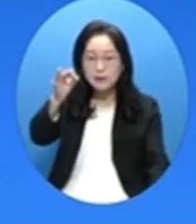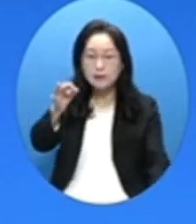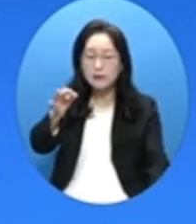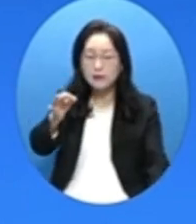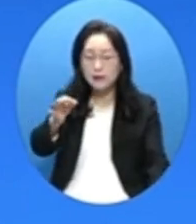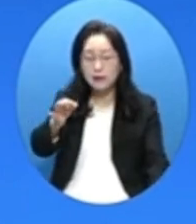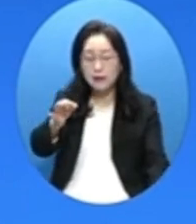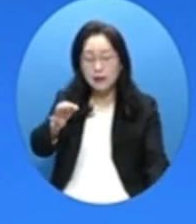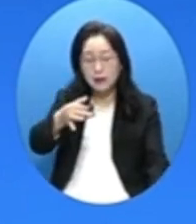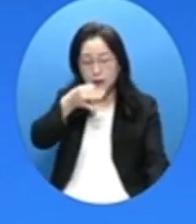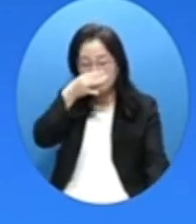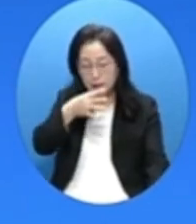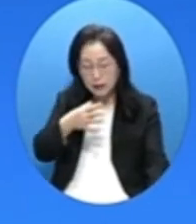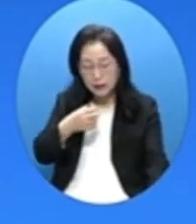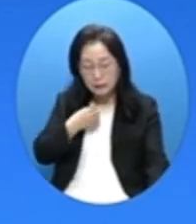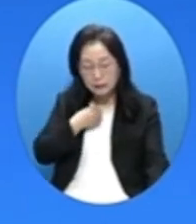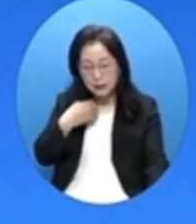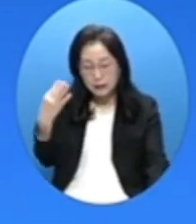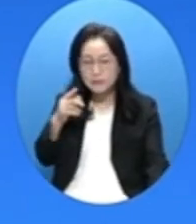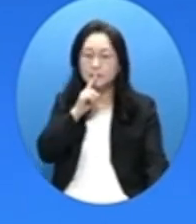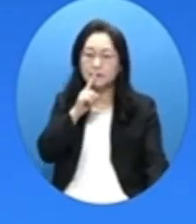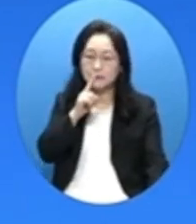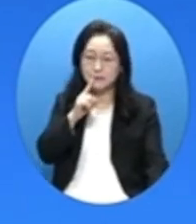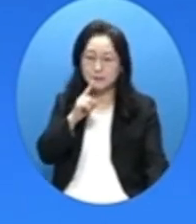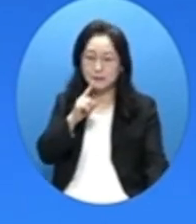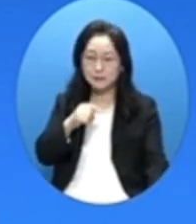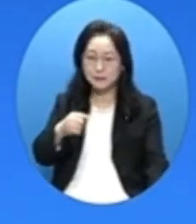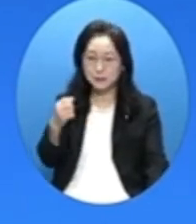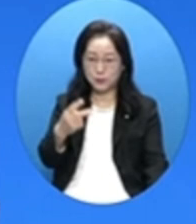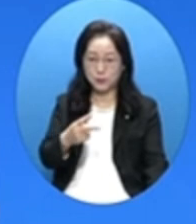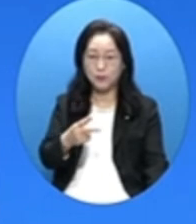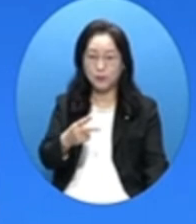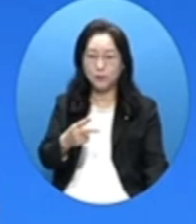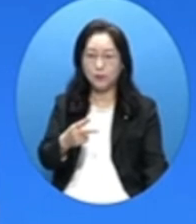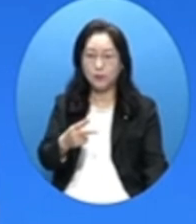정말 너무나 힘이 없다고 말합니다 또